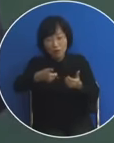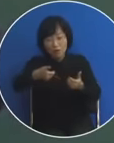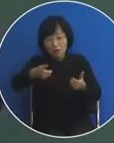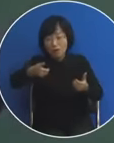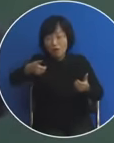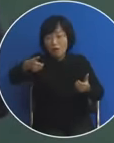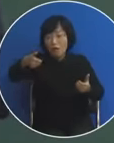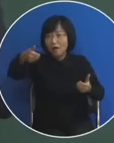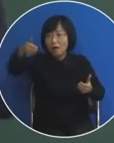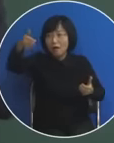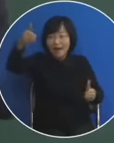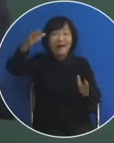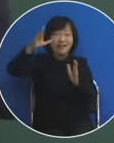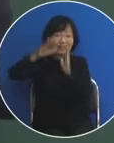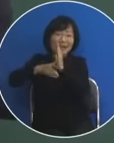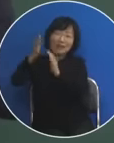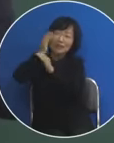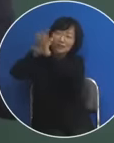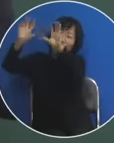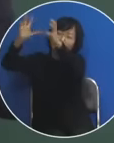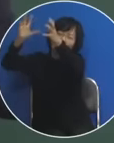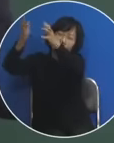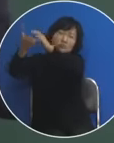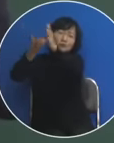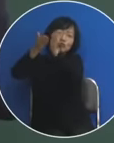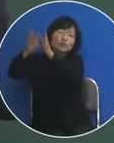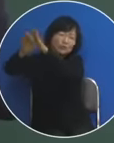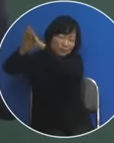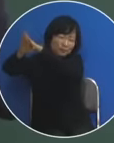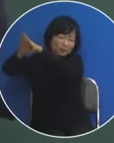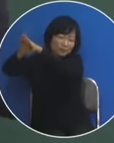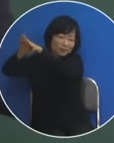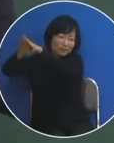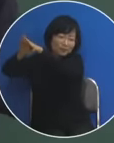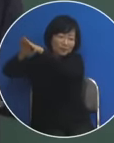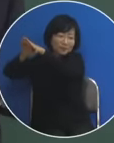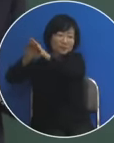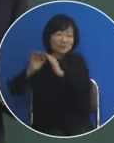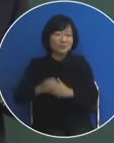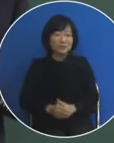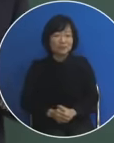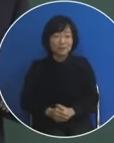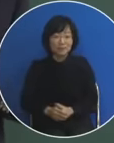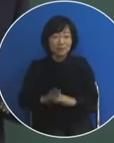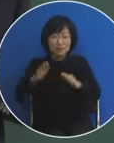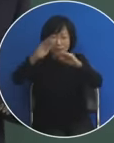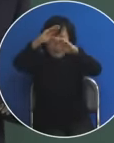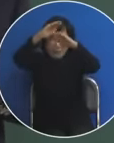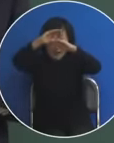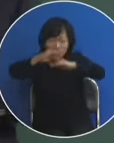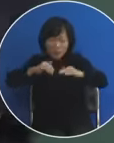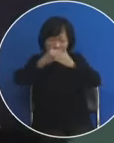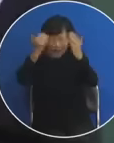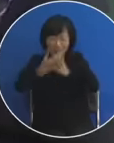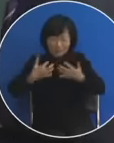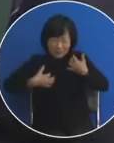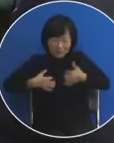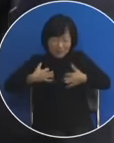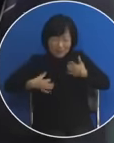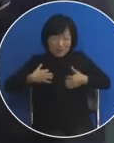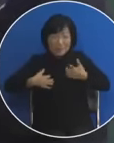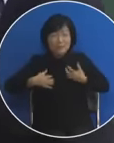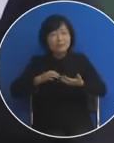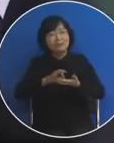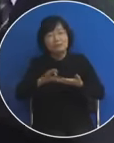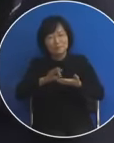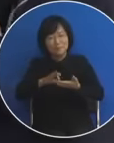천국이 예비되어 있는. And the day you leave this earth, heaven is prepared for you. 이거를 누리기를 원하시는 겁니다. That he wants you to enjoy this. 이러면